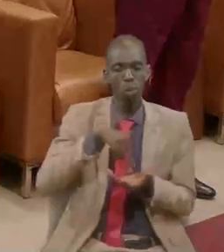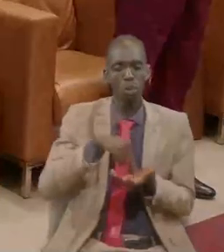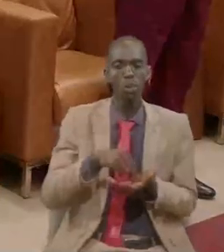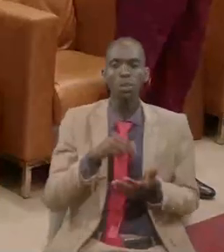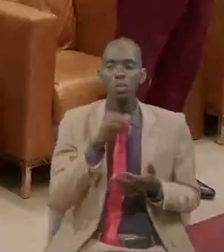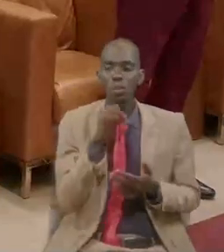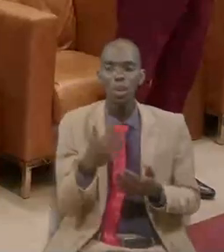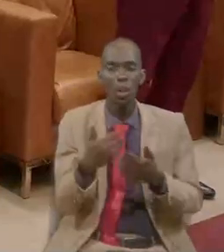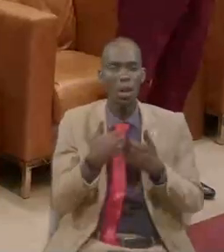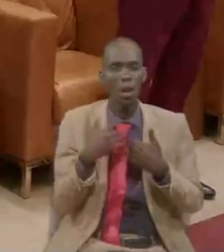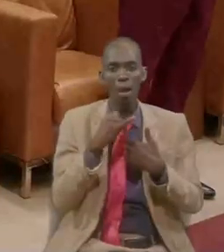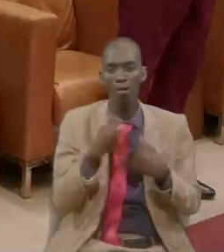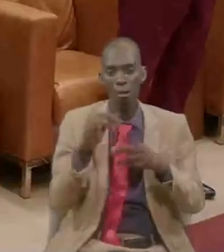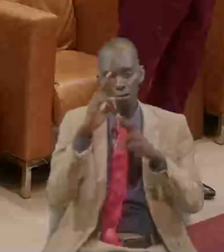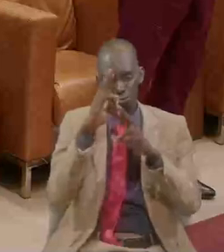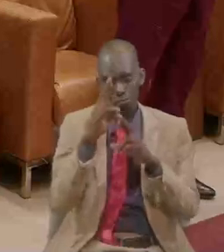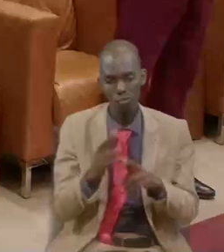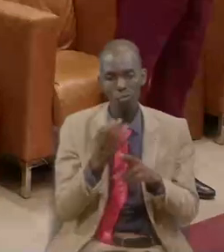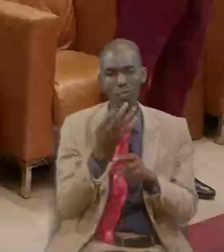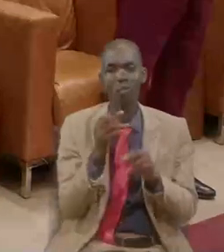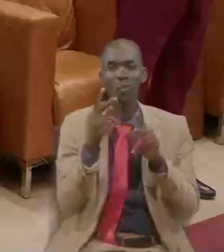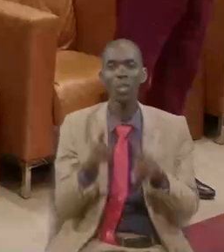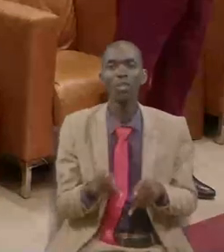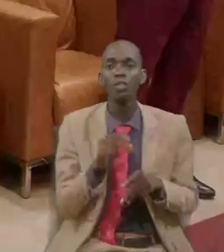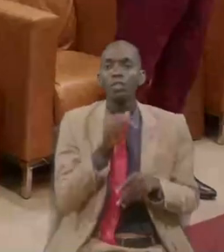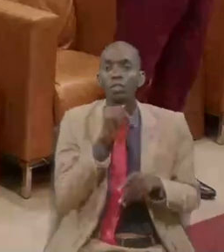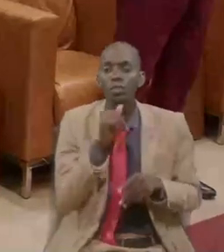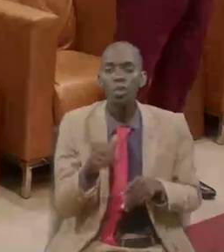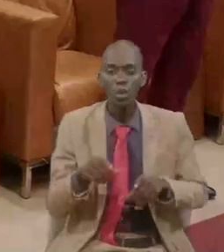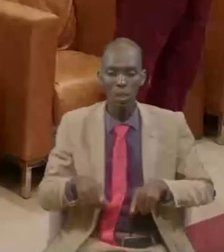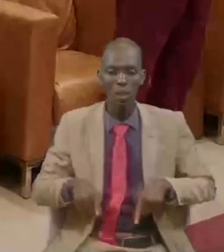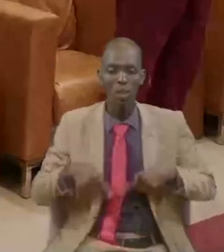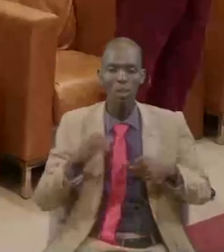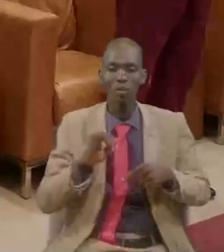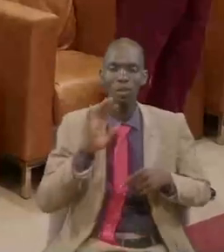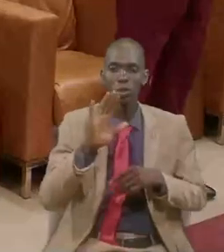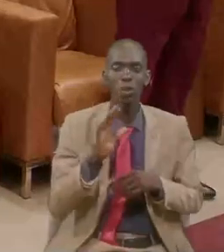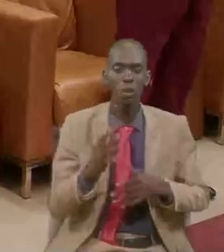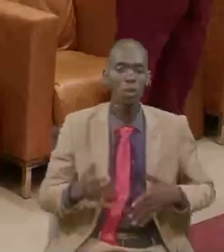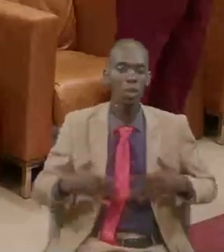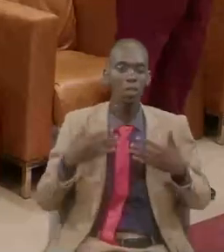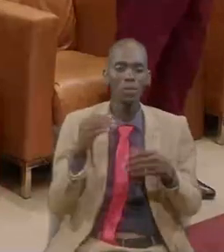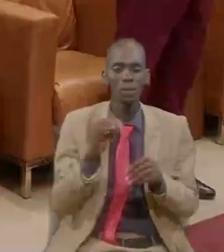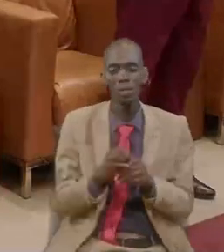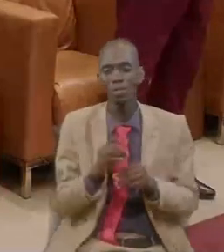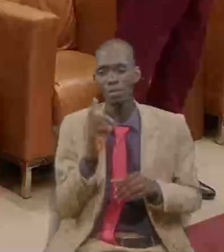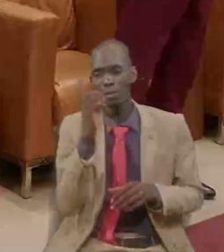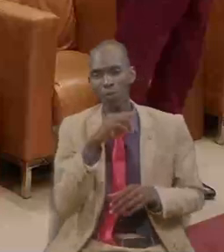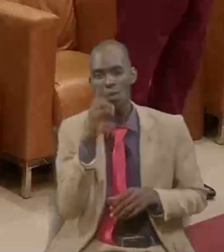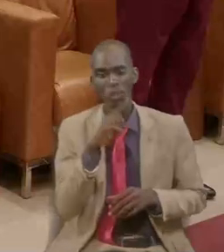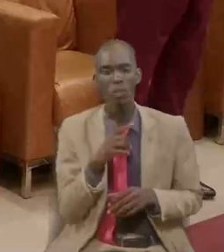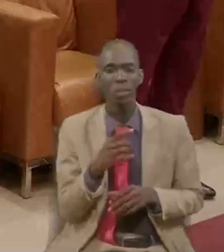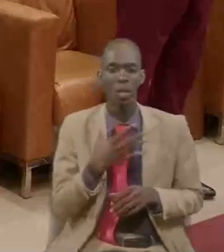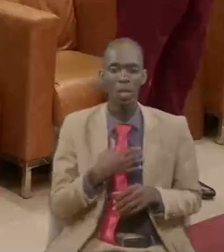sans avoir l'acception de personne, sans mener votre vie dans la